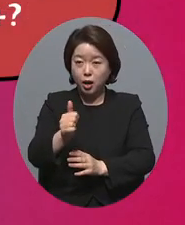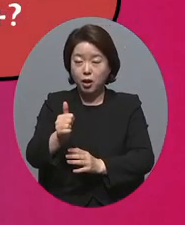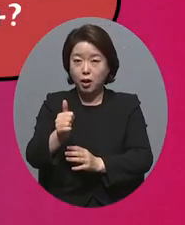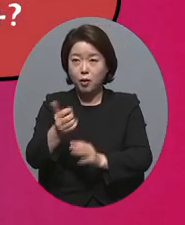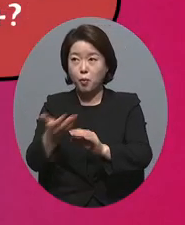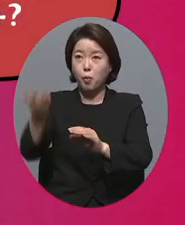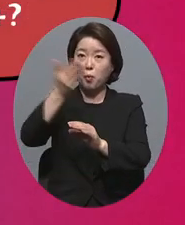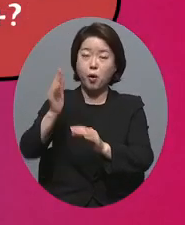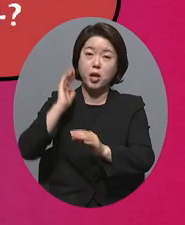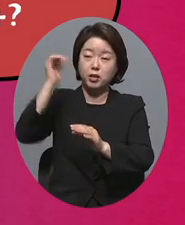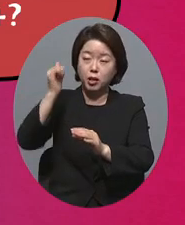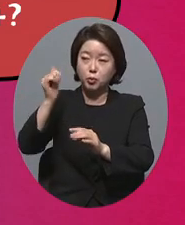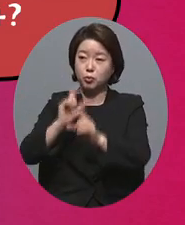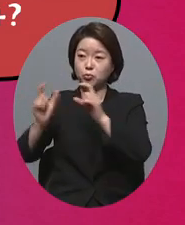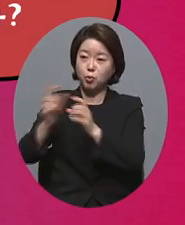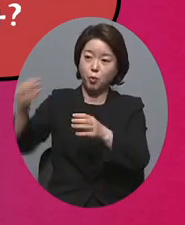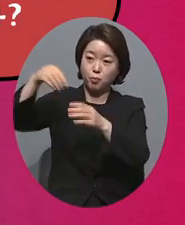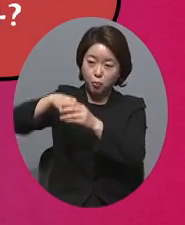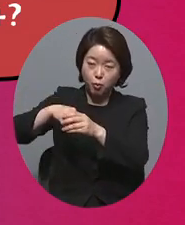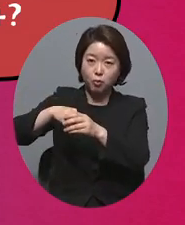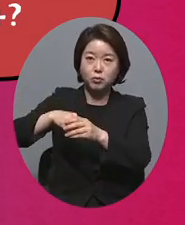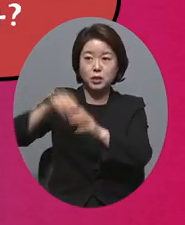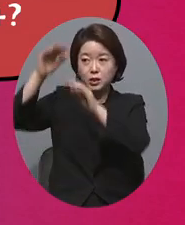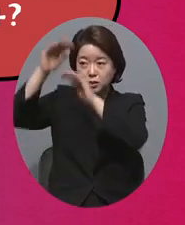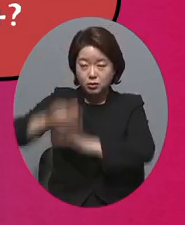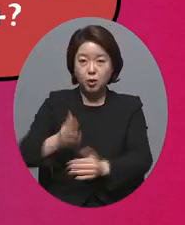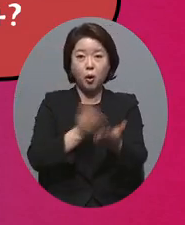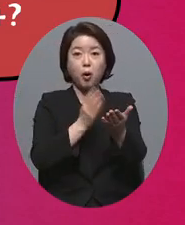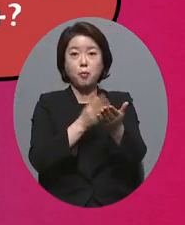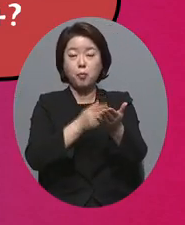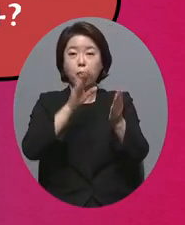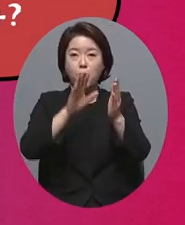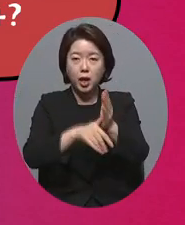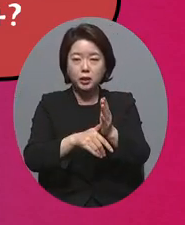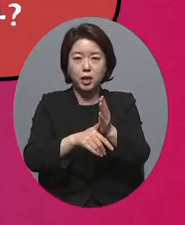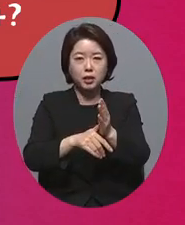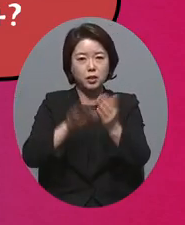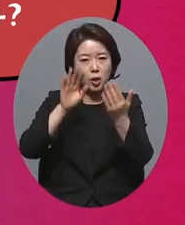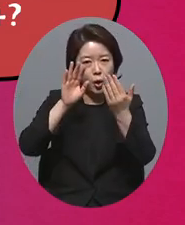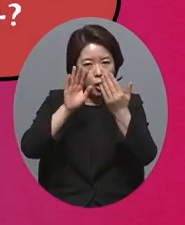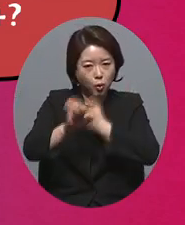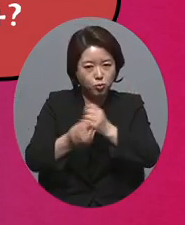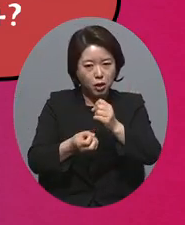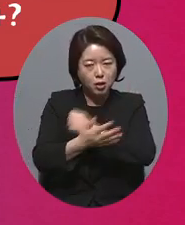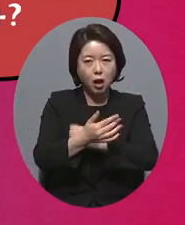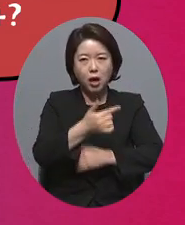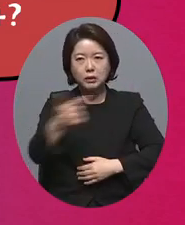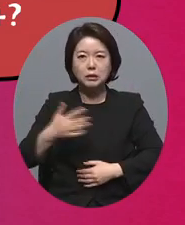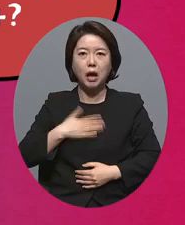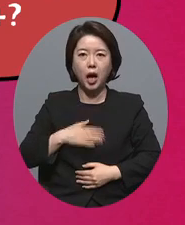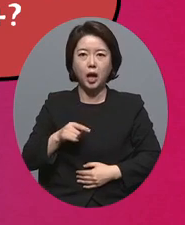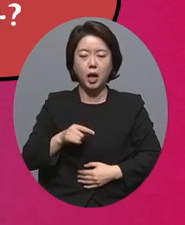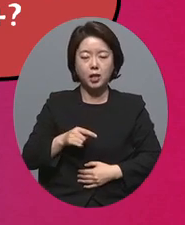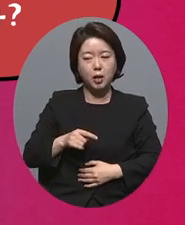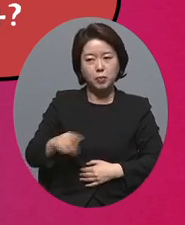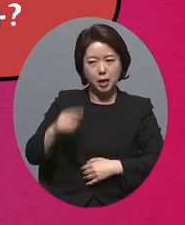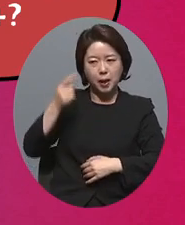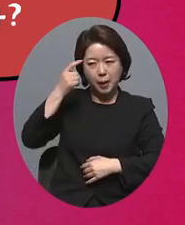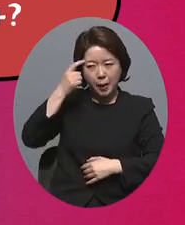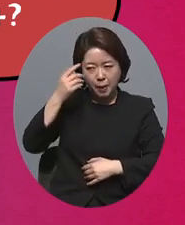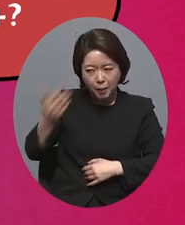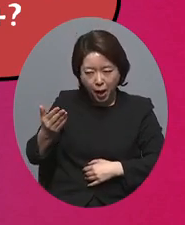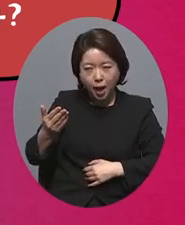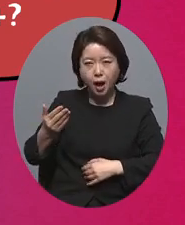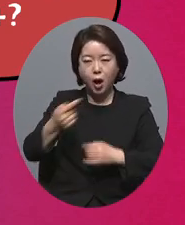내용을 이렇게 사실이라고 보도할 정도면은 자기들도 이 후폭풍을 알 겁니다. 그래서 나름대로 체크를 했을 테고 더